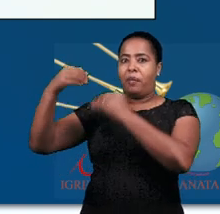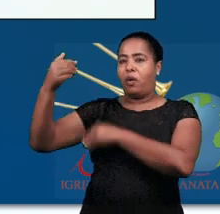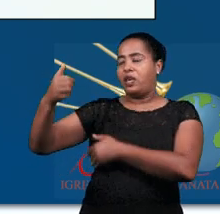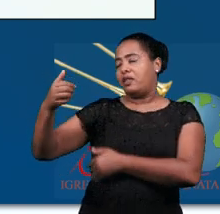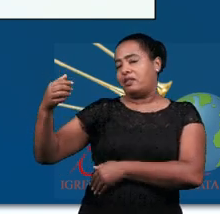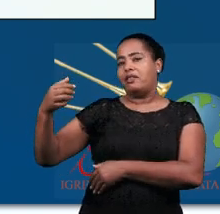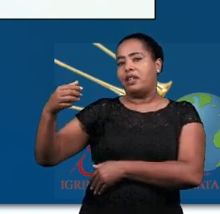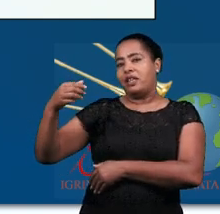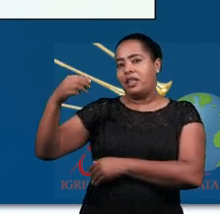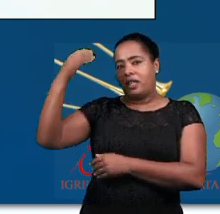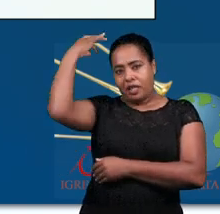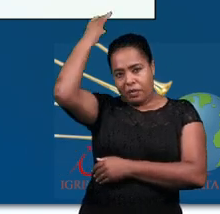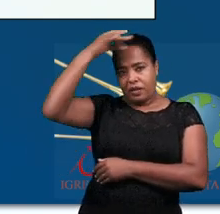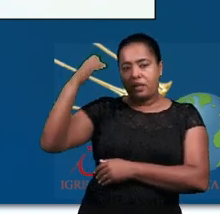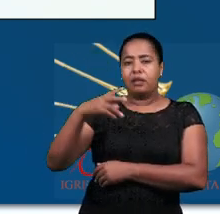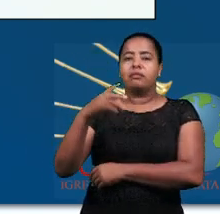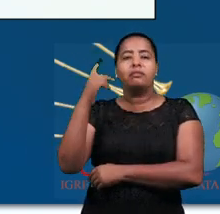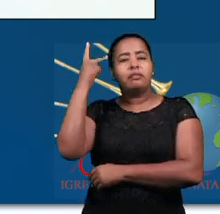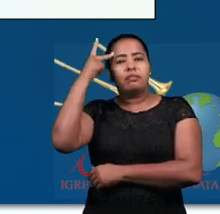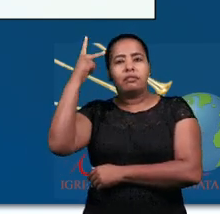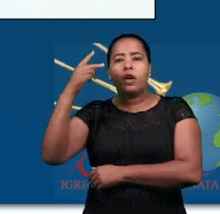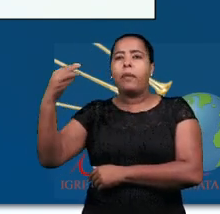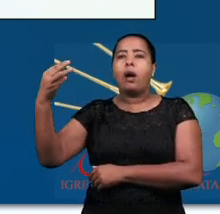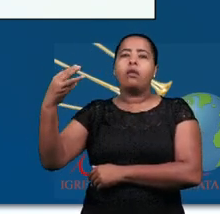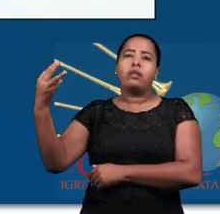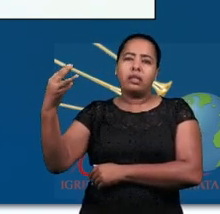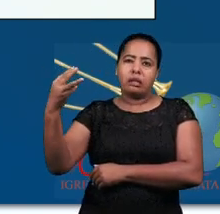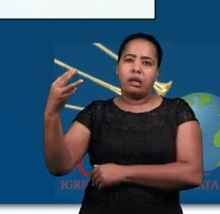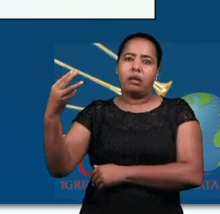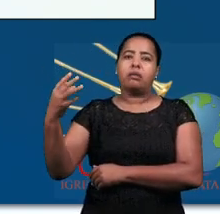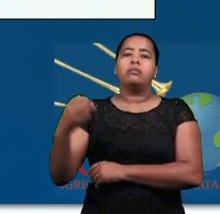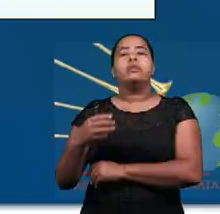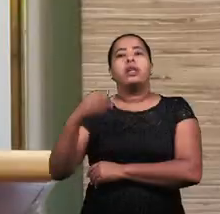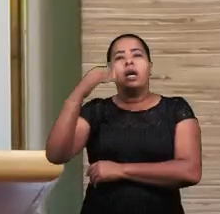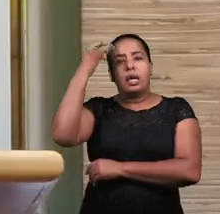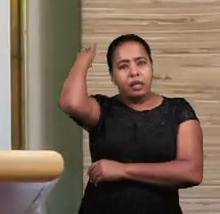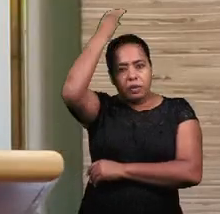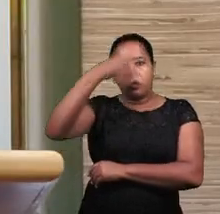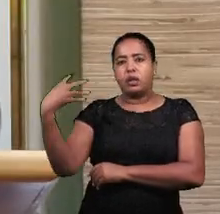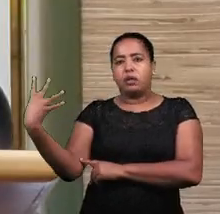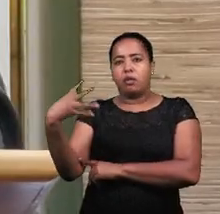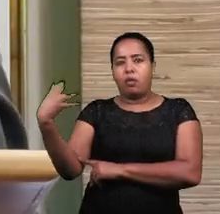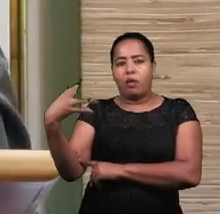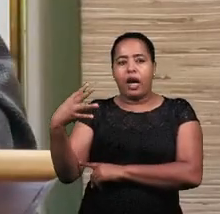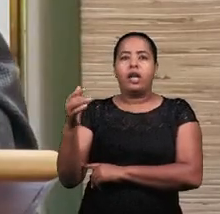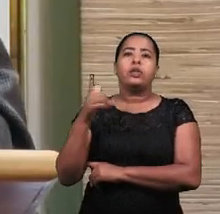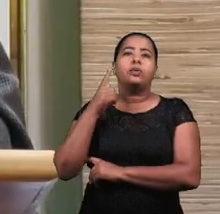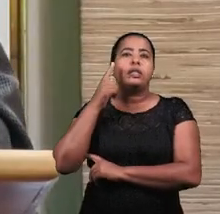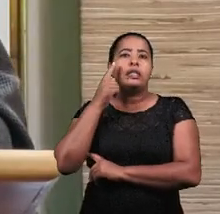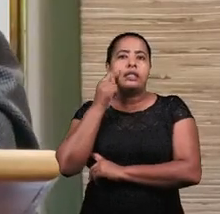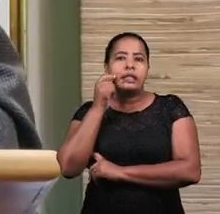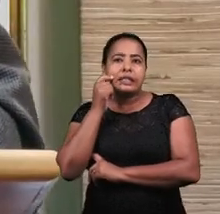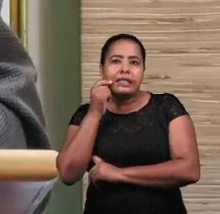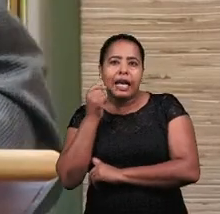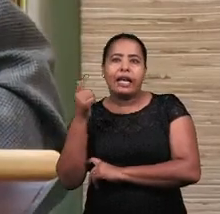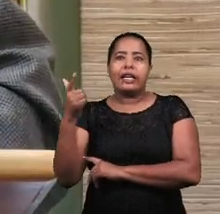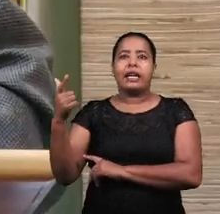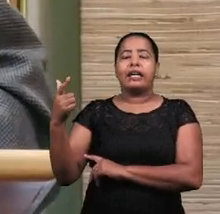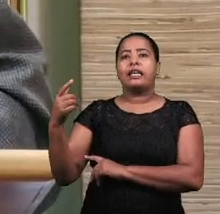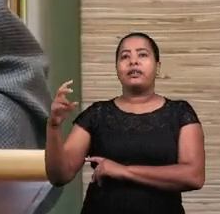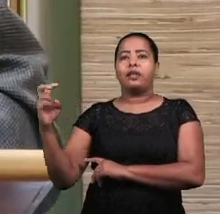Donc, l'État de Minas Gerais, Bahia, São Paulo, Espírito Santo et Ceará a été les 5 premiers États qui ont